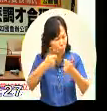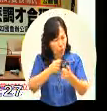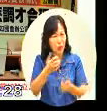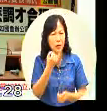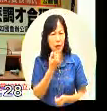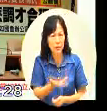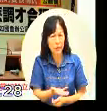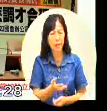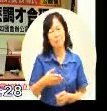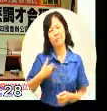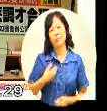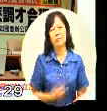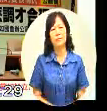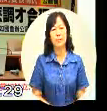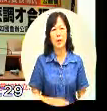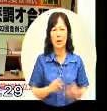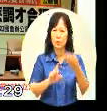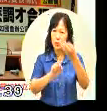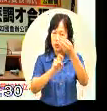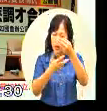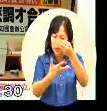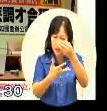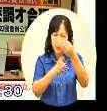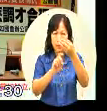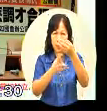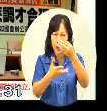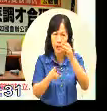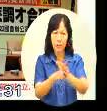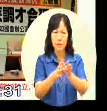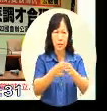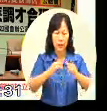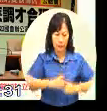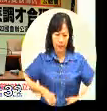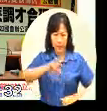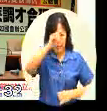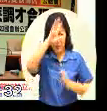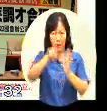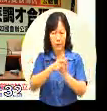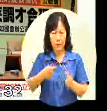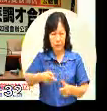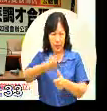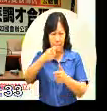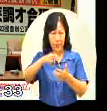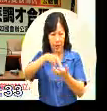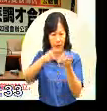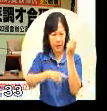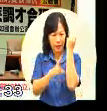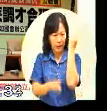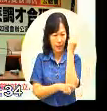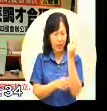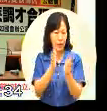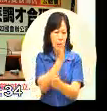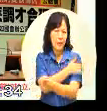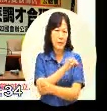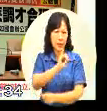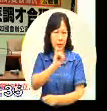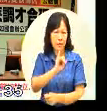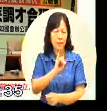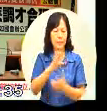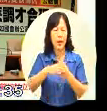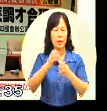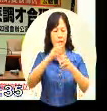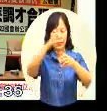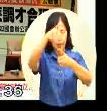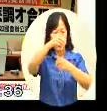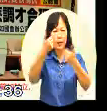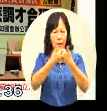在9月18号的时候，民主进步党第一名的立法委员呢，叫陈洁如，他有召开一个公听